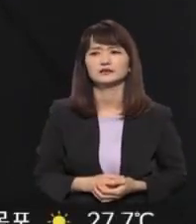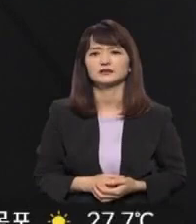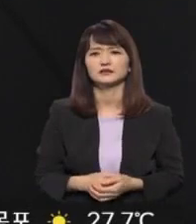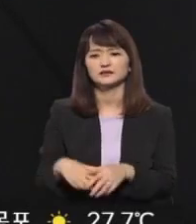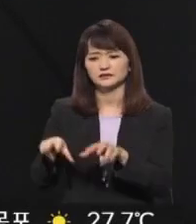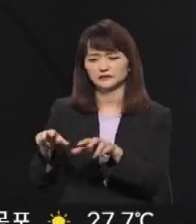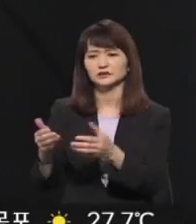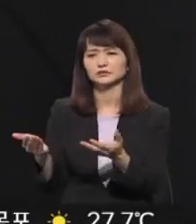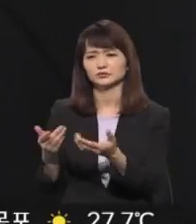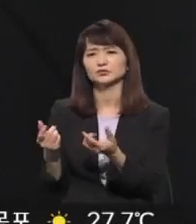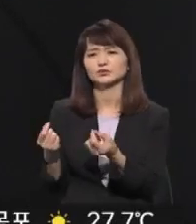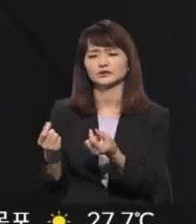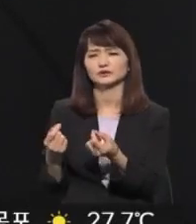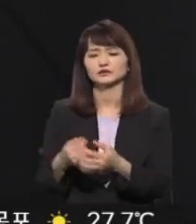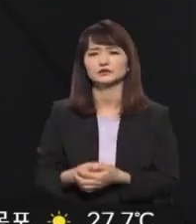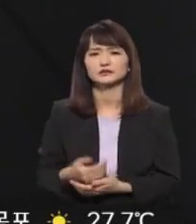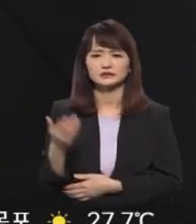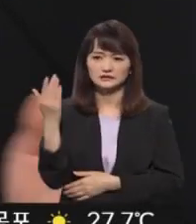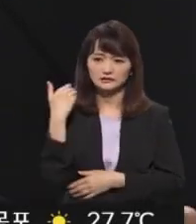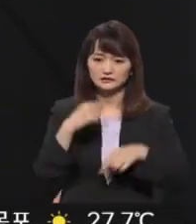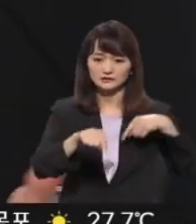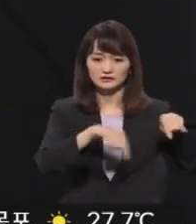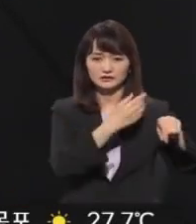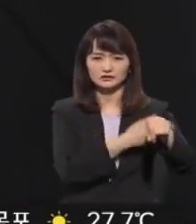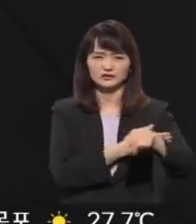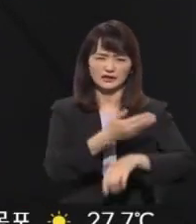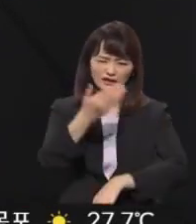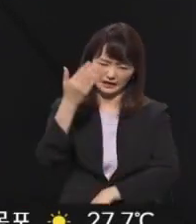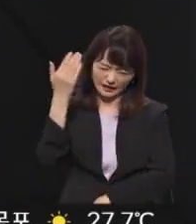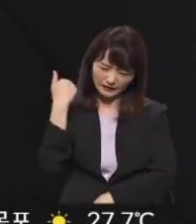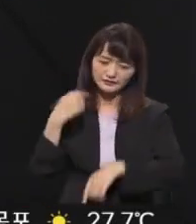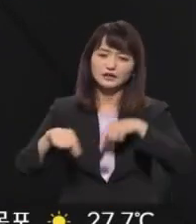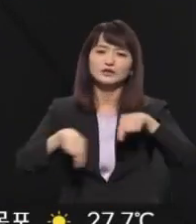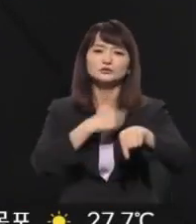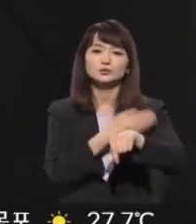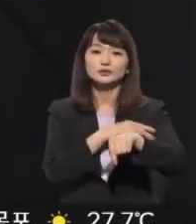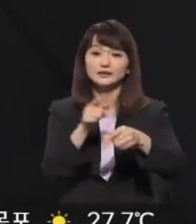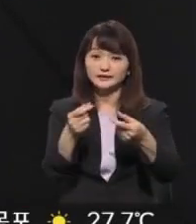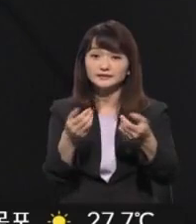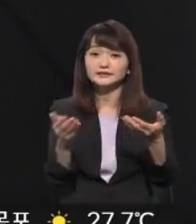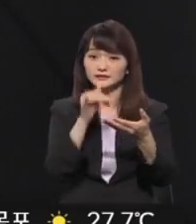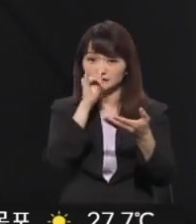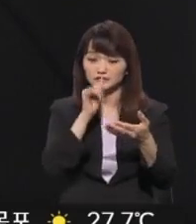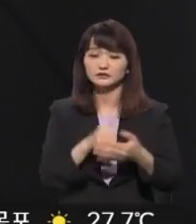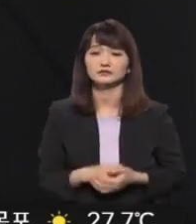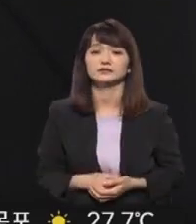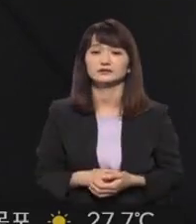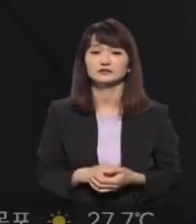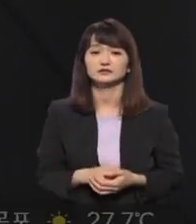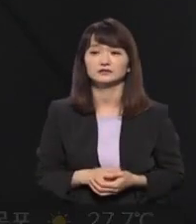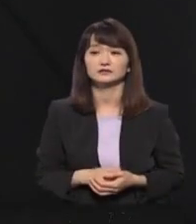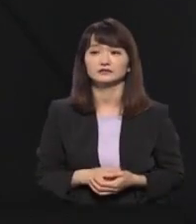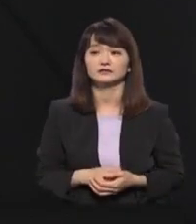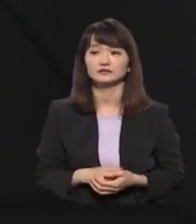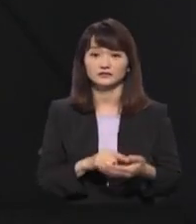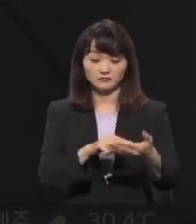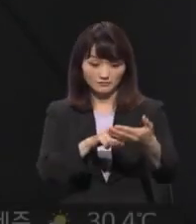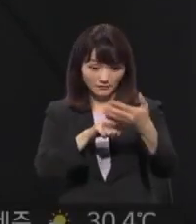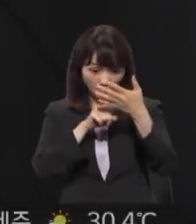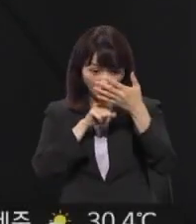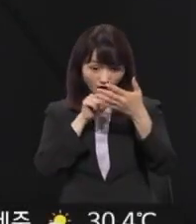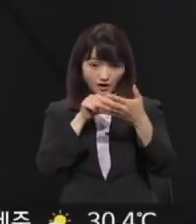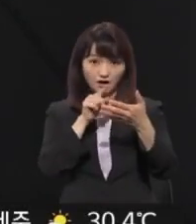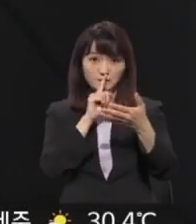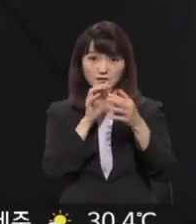거죠 그러니까 어떻게 보면 지난 정권이나 예전 정권에서도 이런 문제들 있을 수 있었겠죠 하지만은 이렇게 드러나